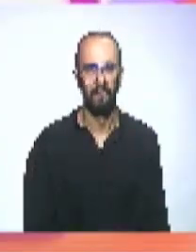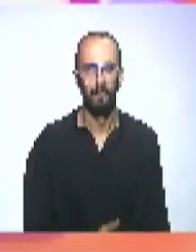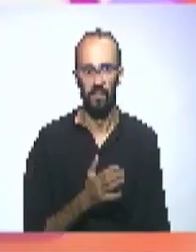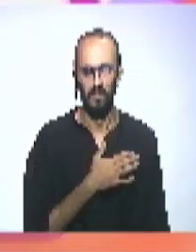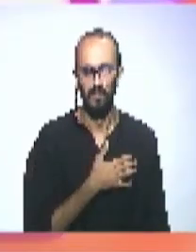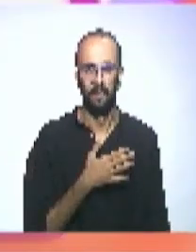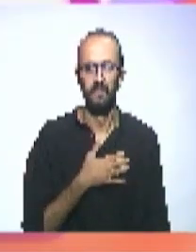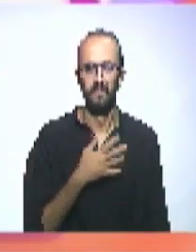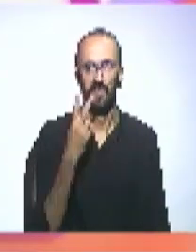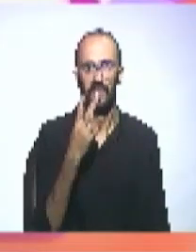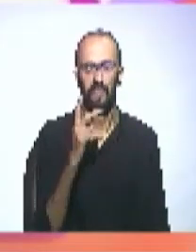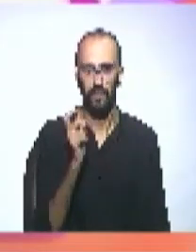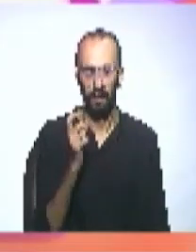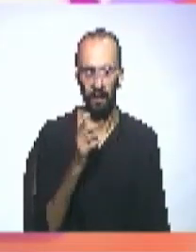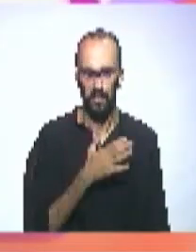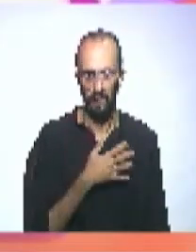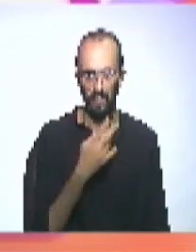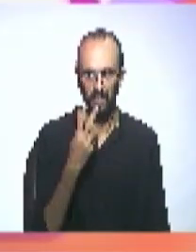صدرين